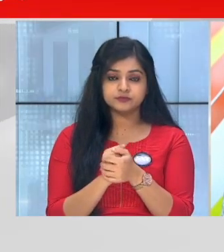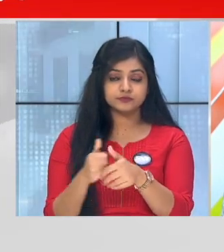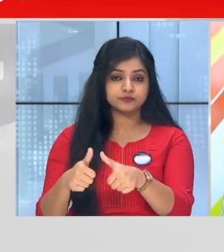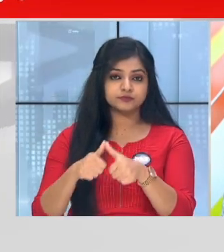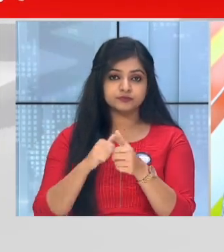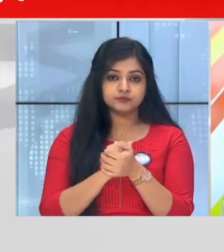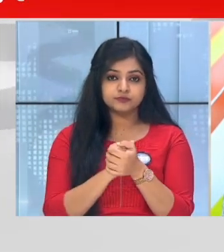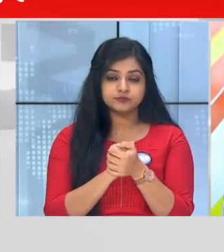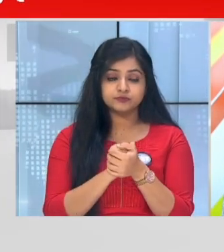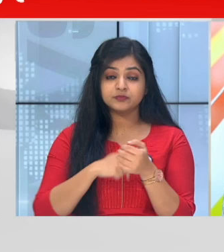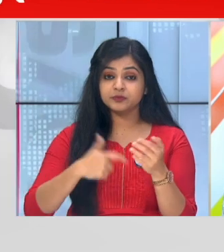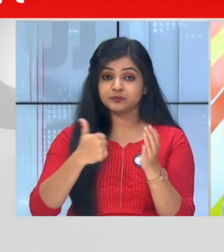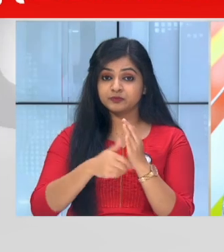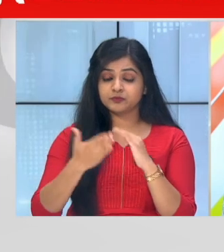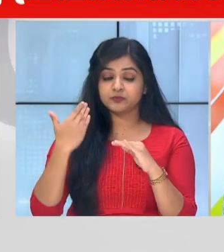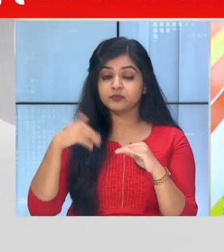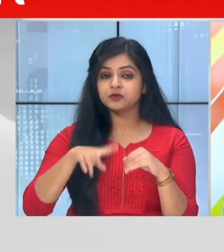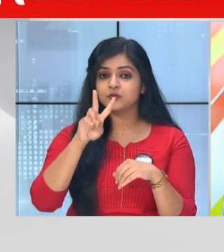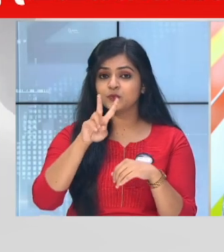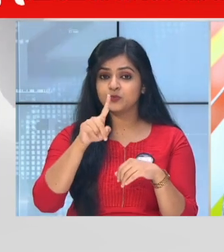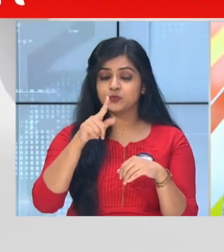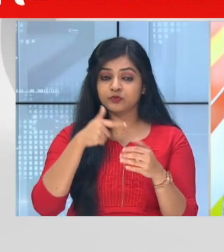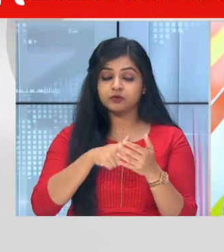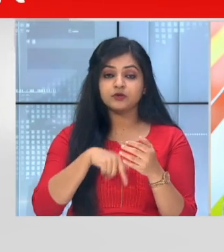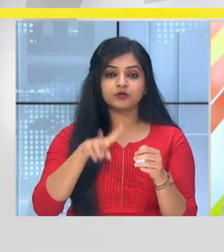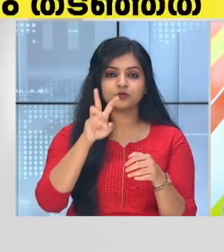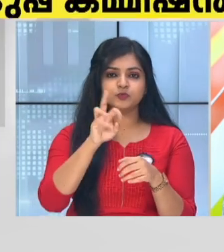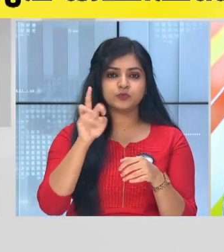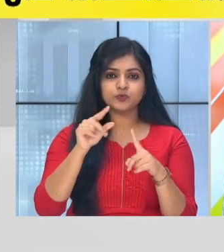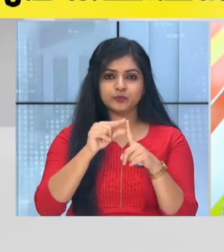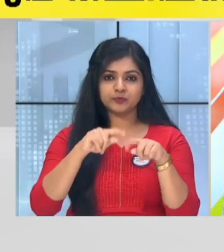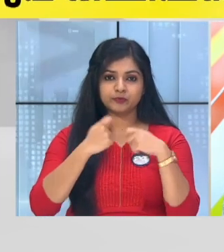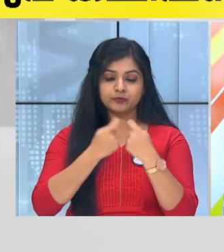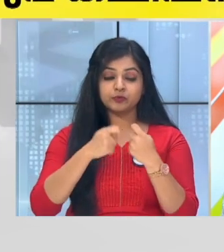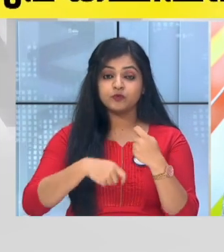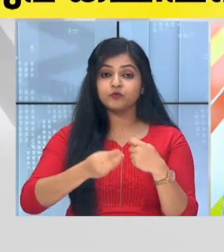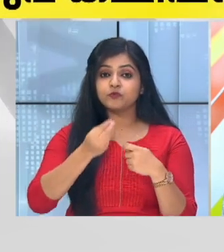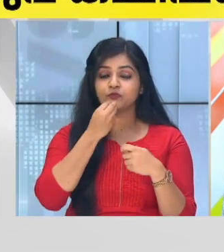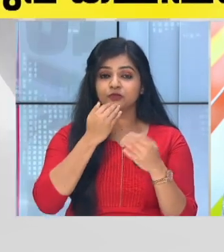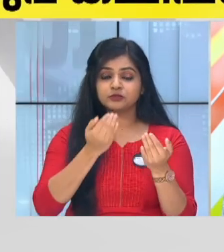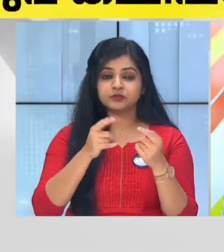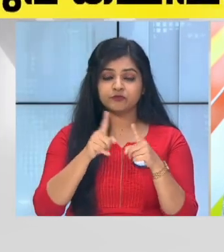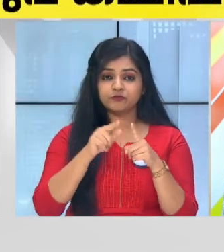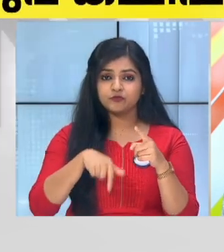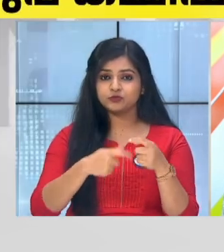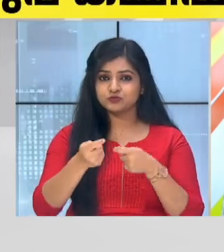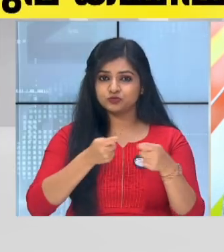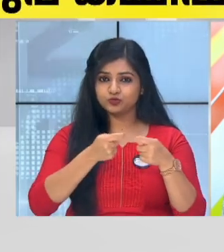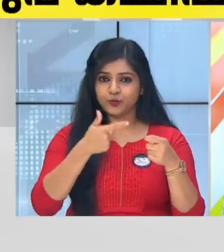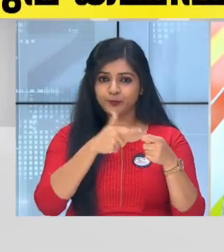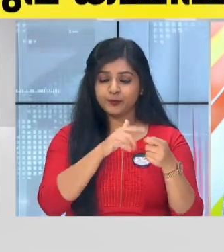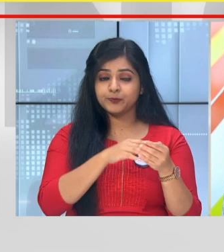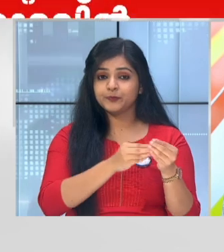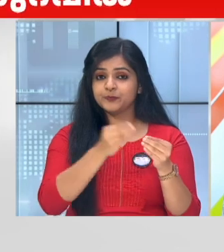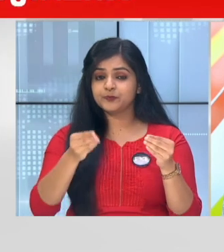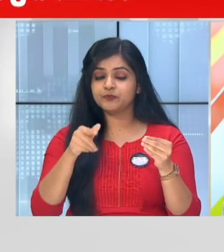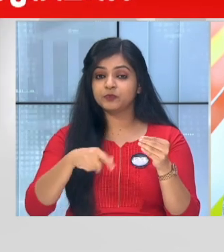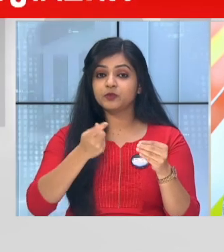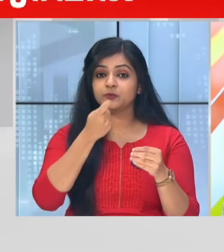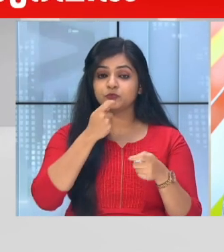പ്രവിത, ഈ മാസം 21-നാണ് ഈ 2020യുടെ തന്നെ ഭക്ഷ്യസുരക്ഷ സ്റ്റോറിനോട് ചേർന്ന് ഈ മെഡിക്കൽ സ്റ്റോറിന്റെ